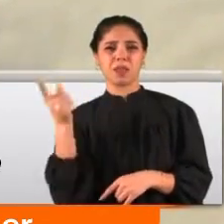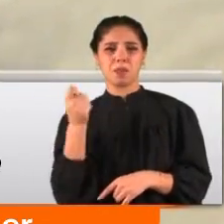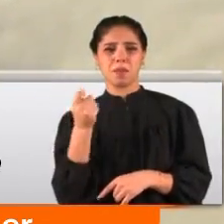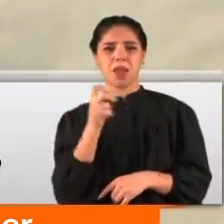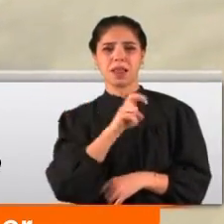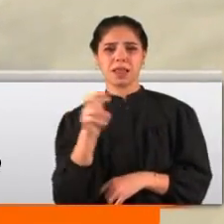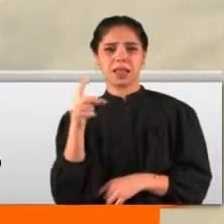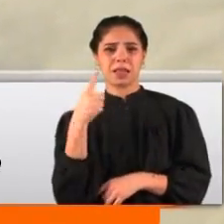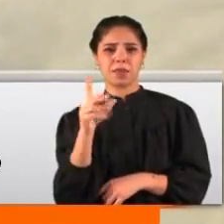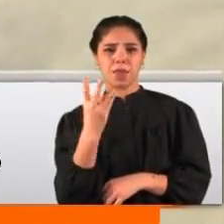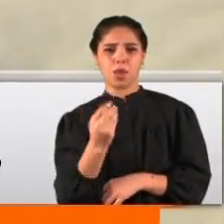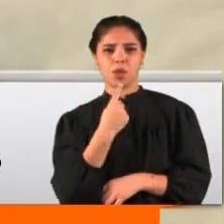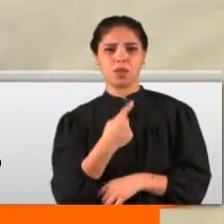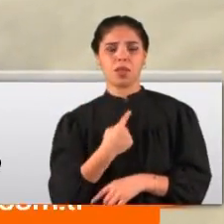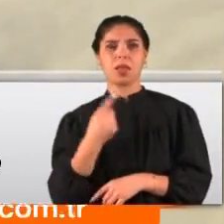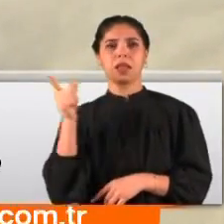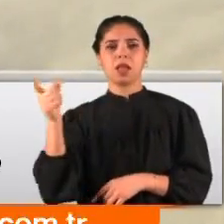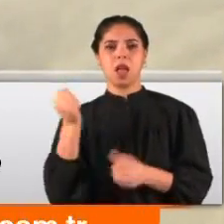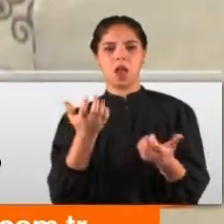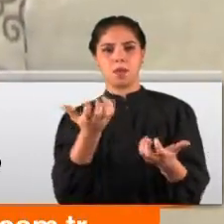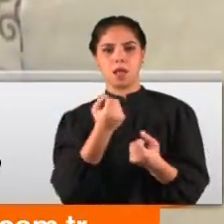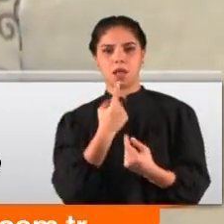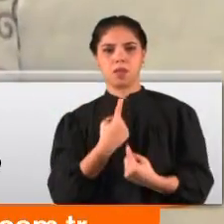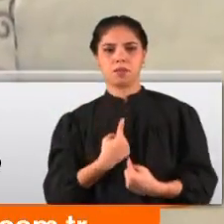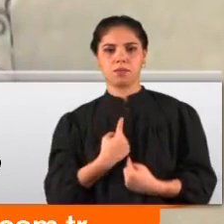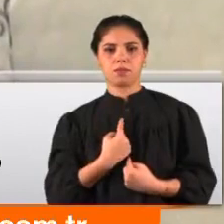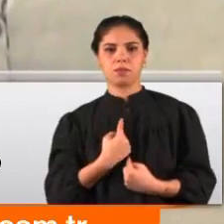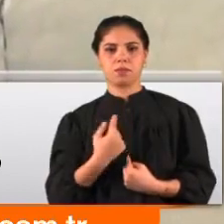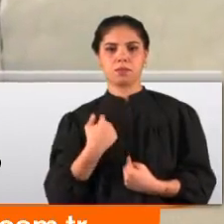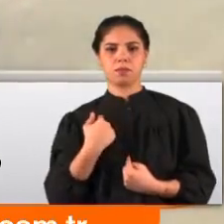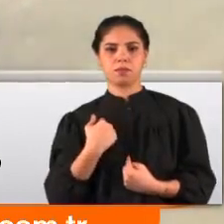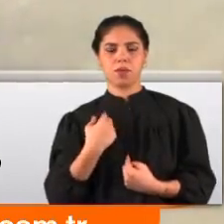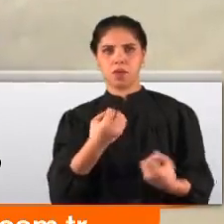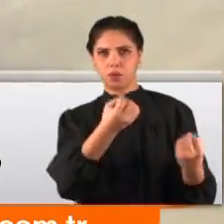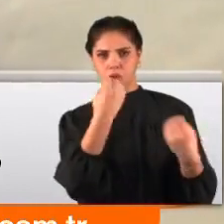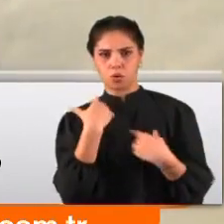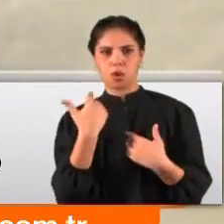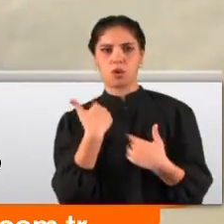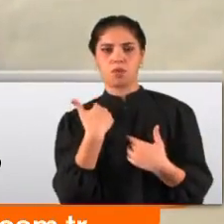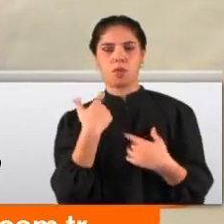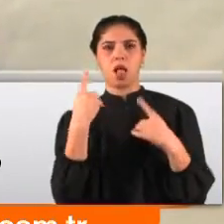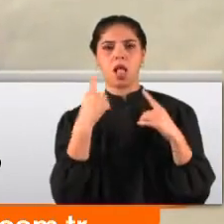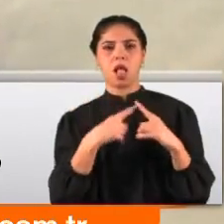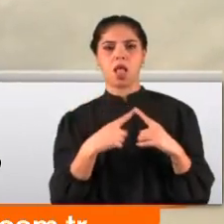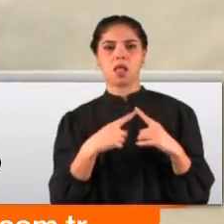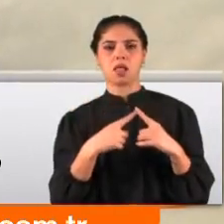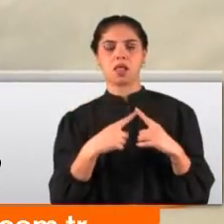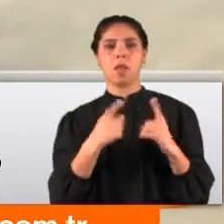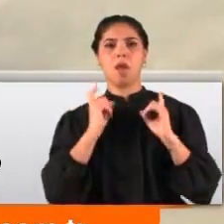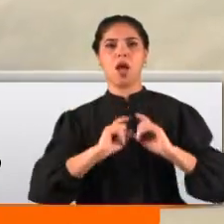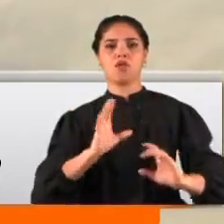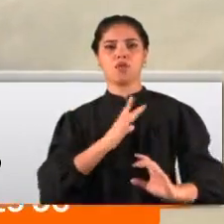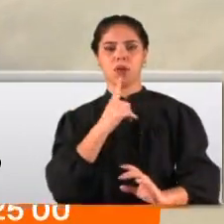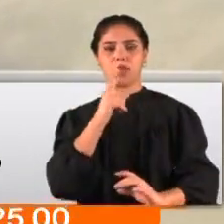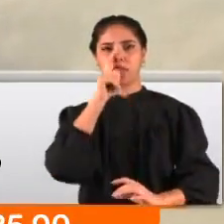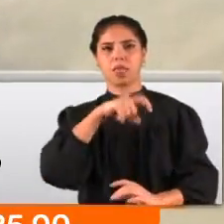800 bin liraya ulaştı. Gel gidelim sana bir araba alalım dedi. Ben onu dedim bari bana gönder dedim. Bana dedi ki hesaplar bloke oldu. Dayısına